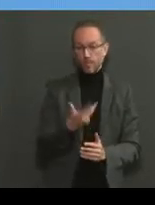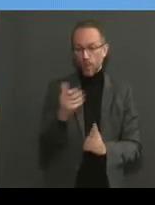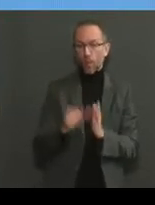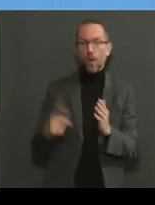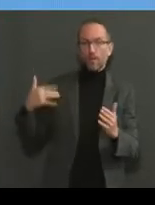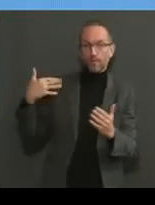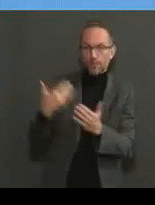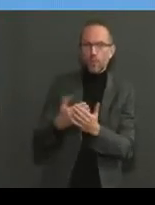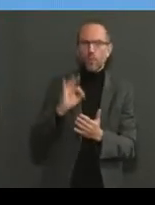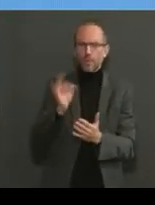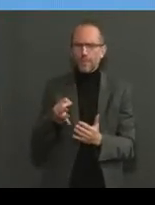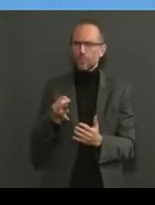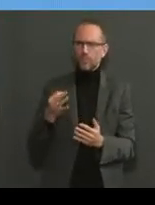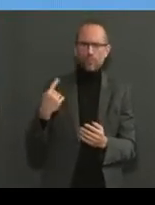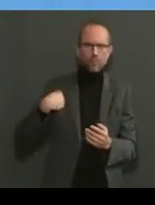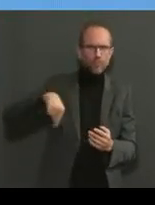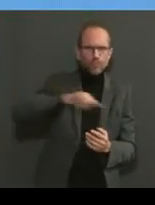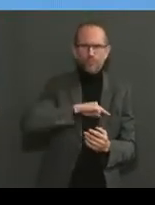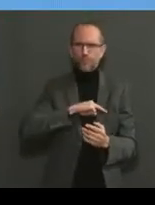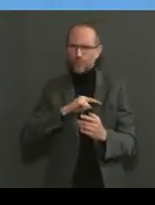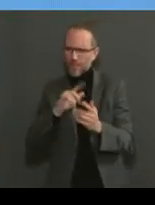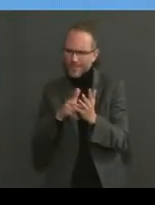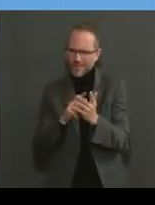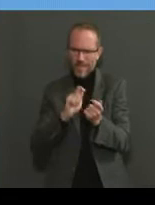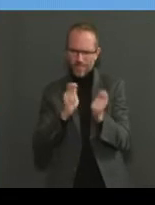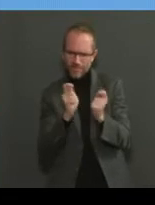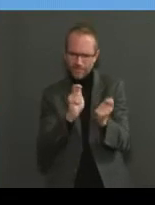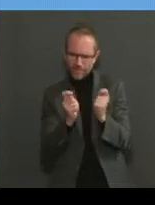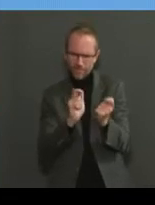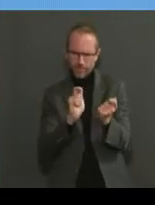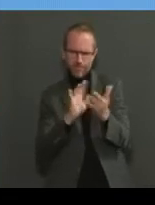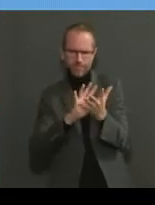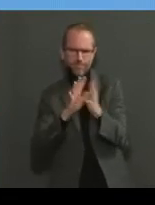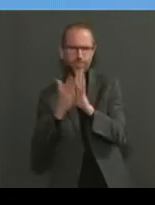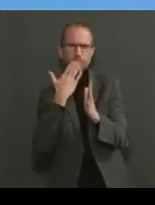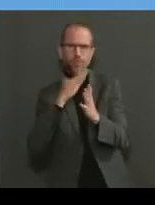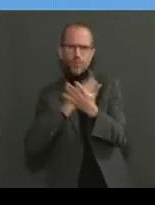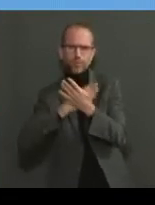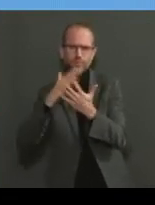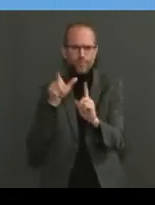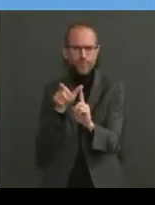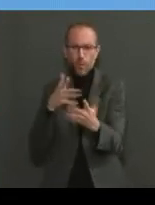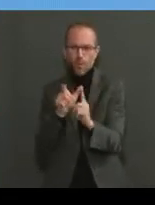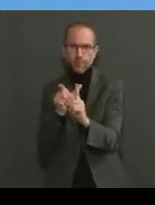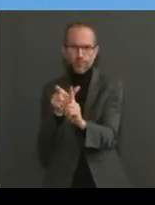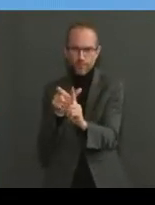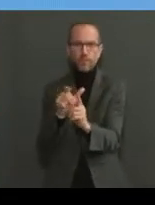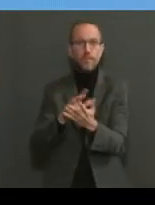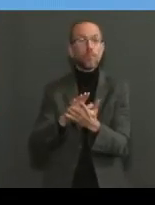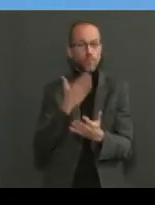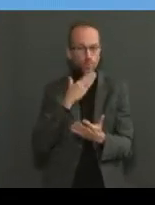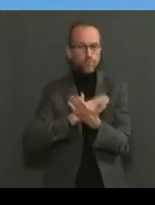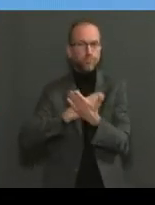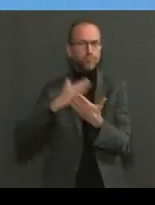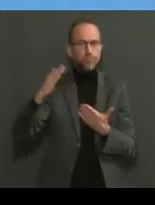des améliorations permanentes afin d'augmenter l'efficacité du système de suivi de contact.